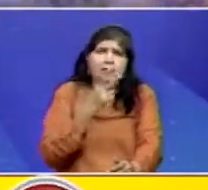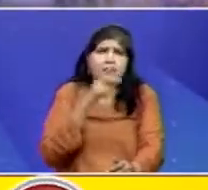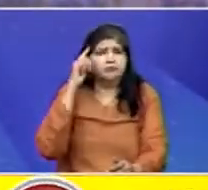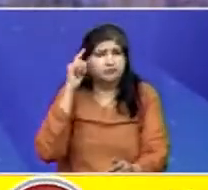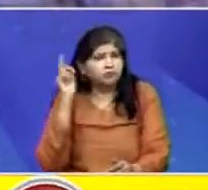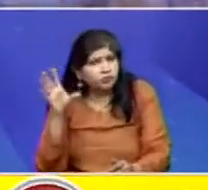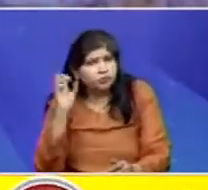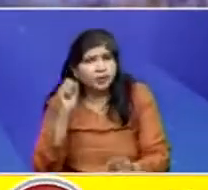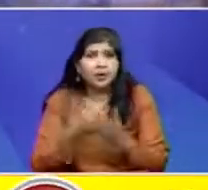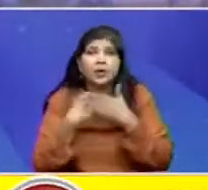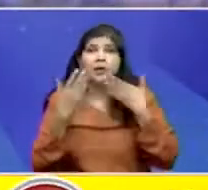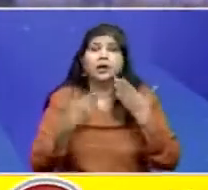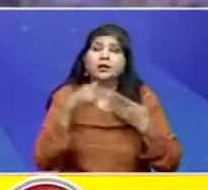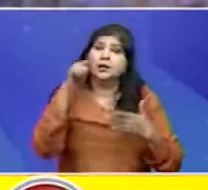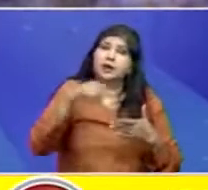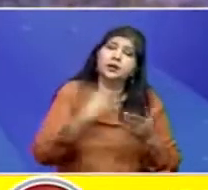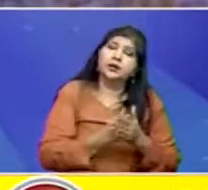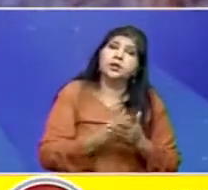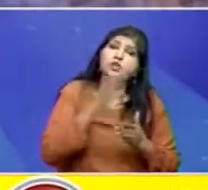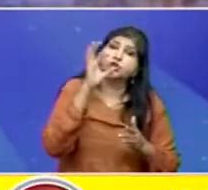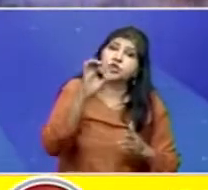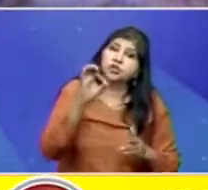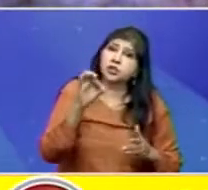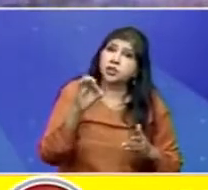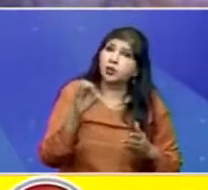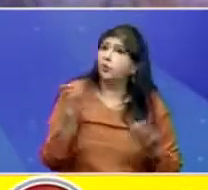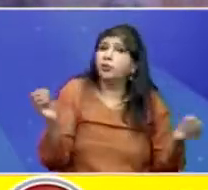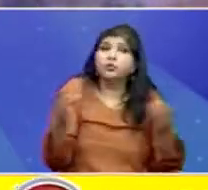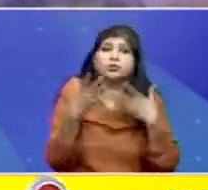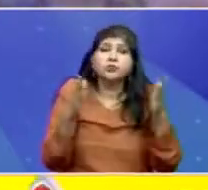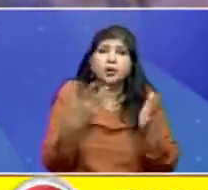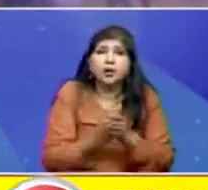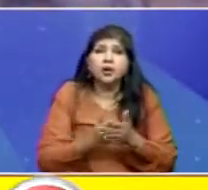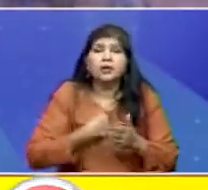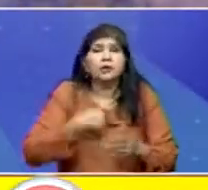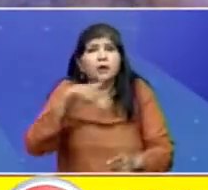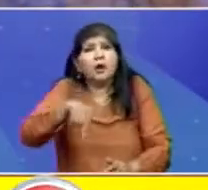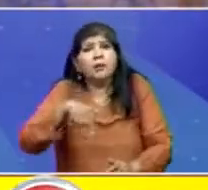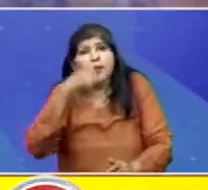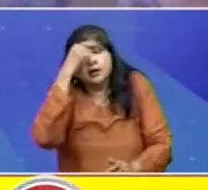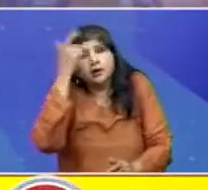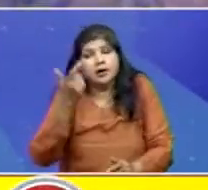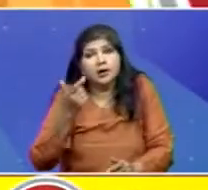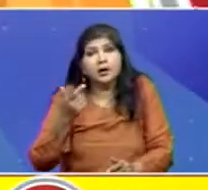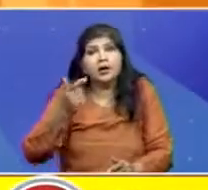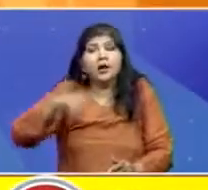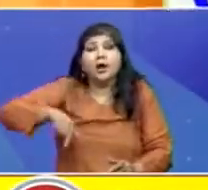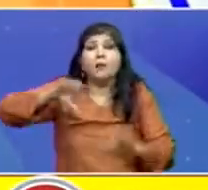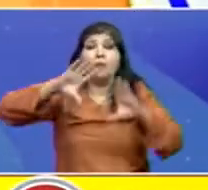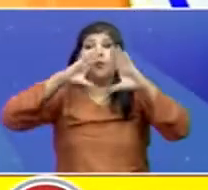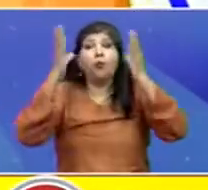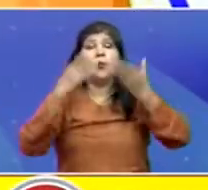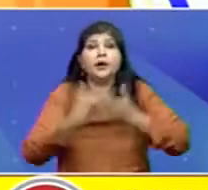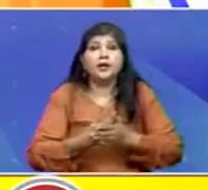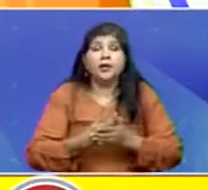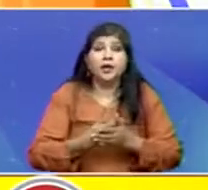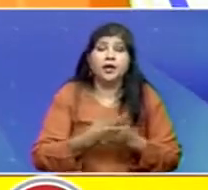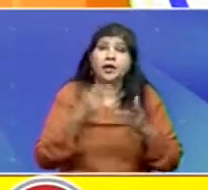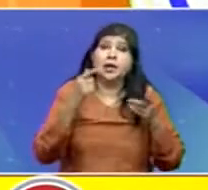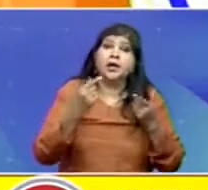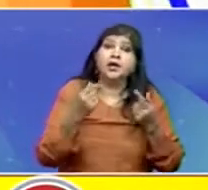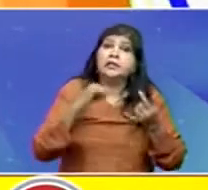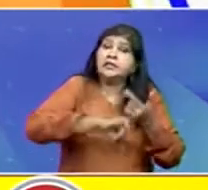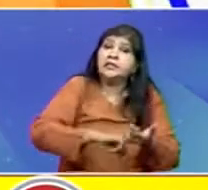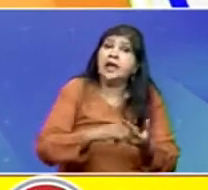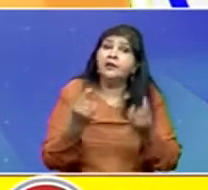कि अगर जीरो की खोज न होती तो शायर हम दुनिया की इतनी वैज्यानिक प्रग्रति